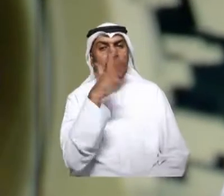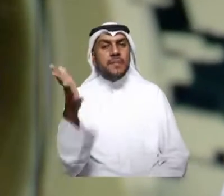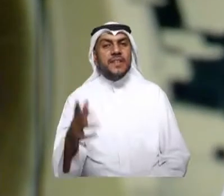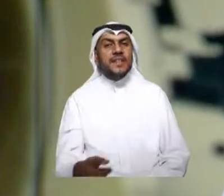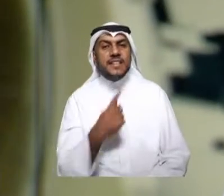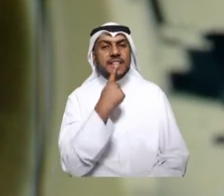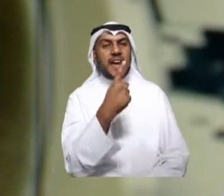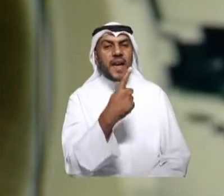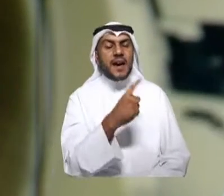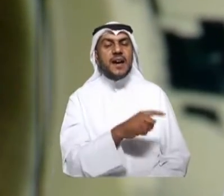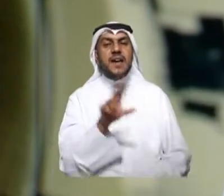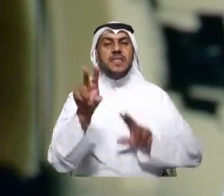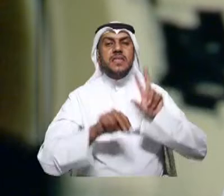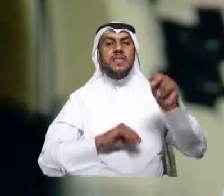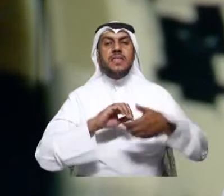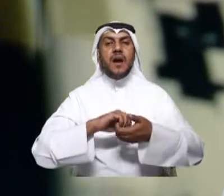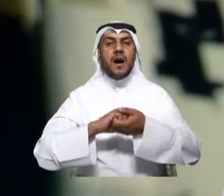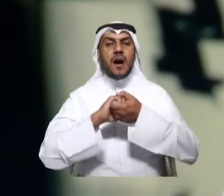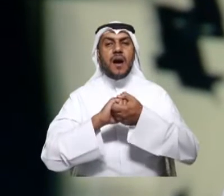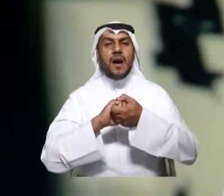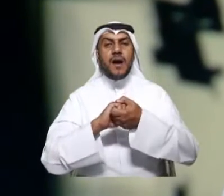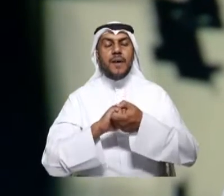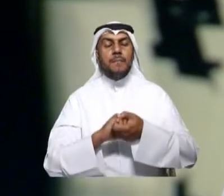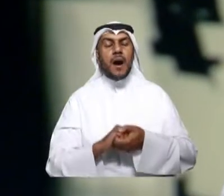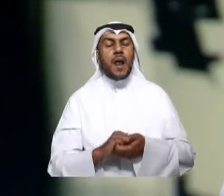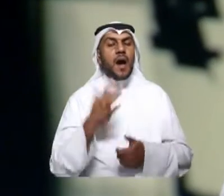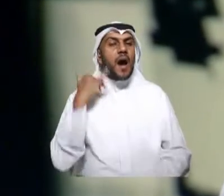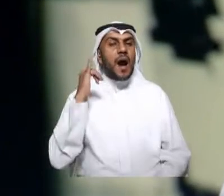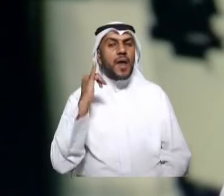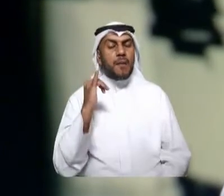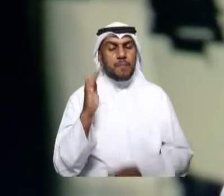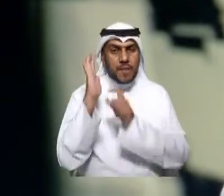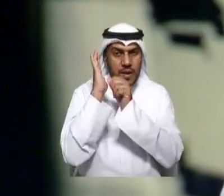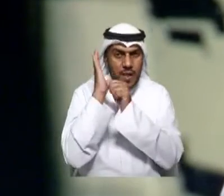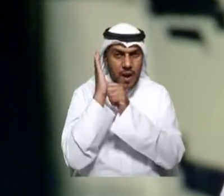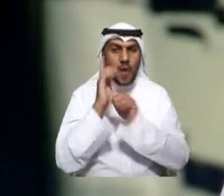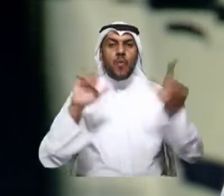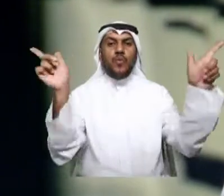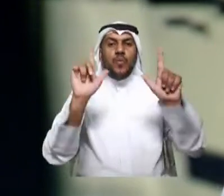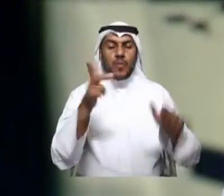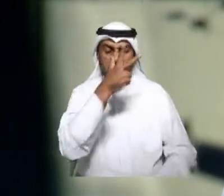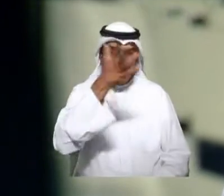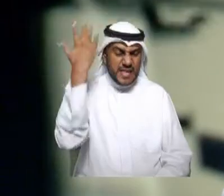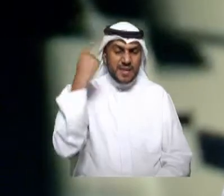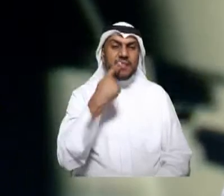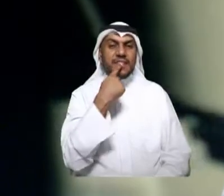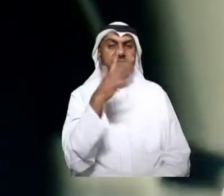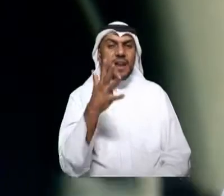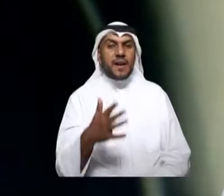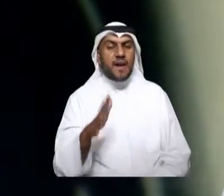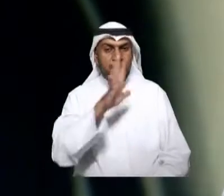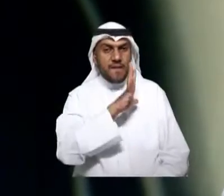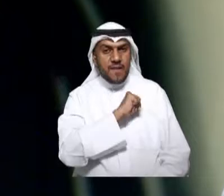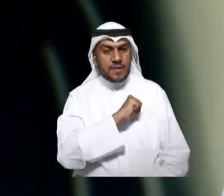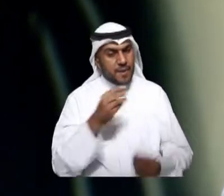الاتحاد والدورة العشرين للمهرجان العربي للإذاعة والتلفزيون، واعتزاز المنظمة بأن تكون دولة فلسطين ضيف